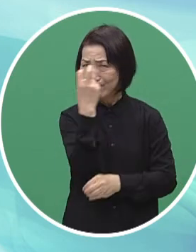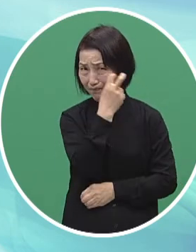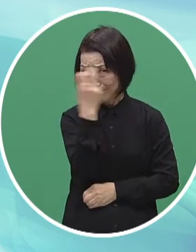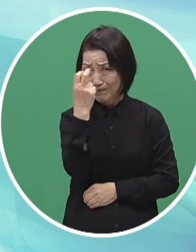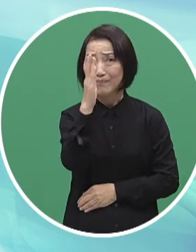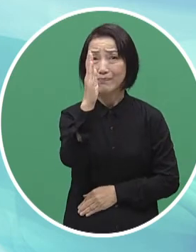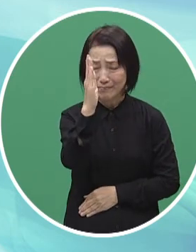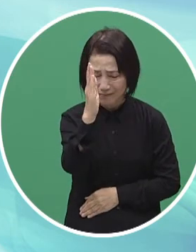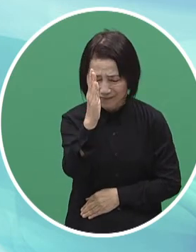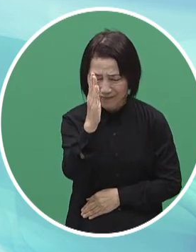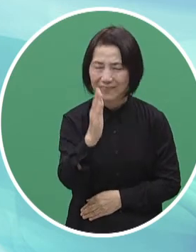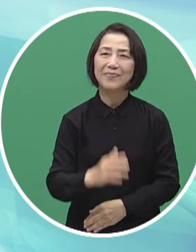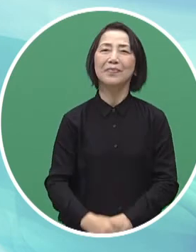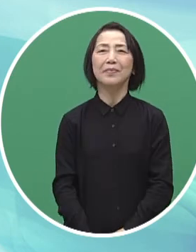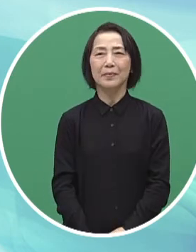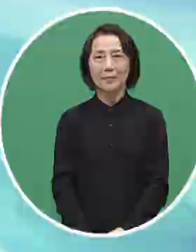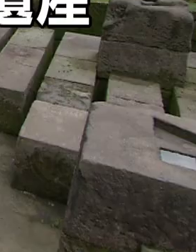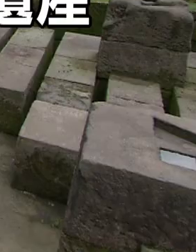をご確認ください